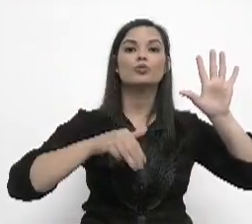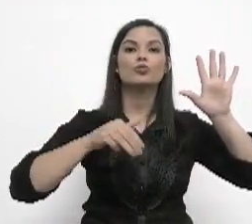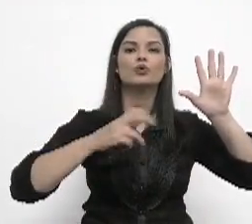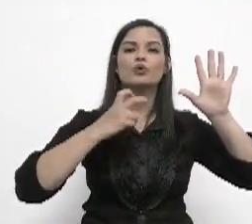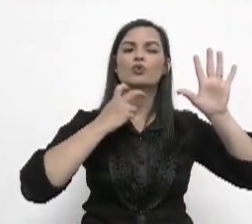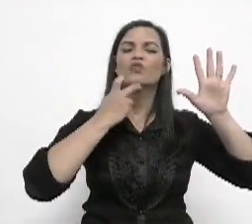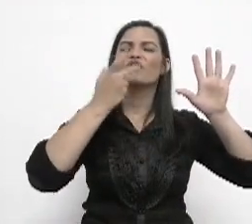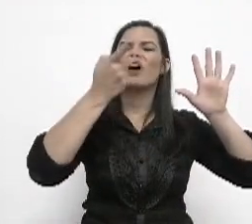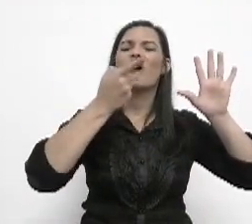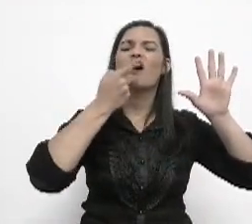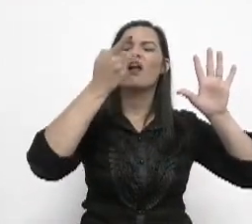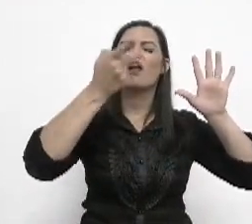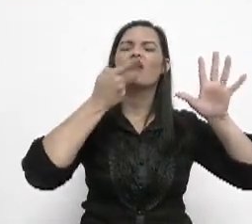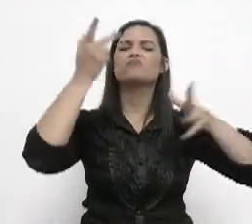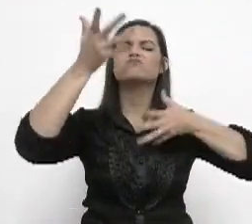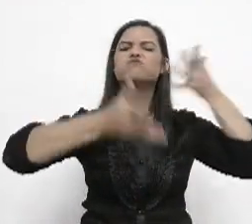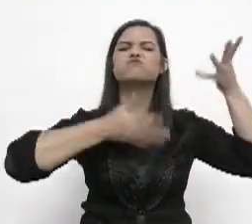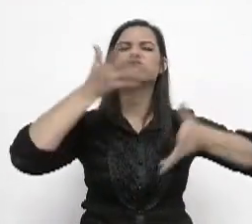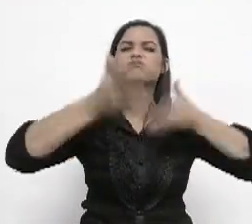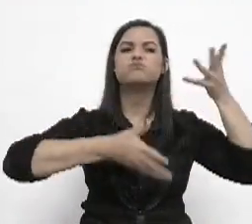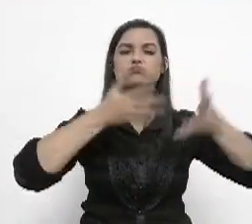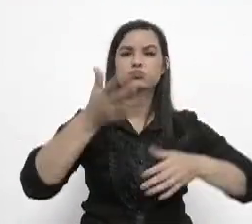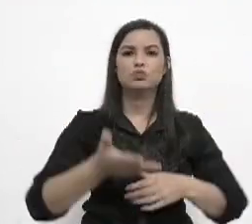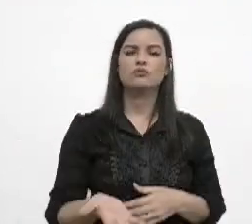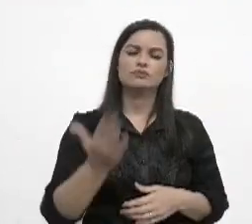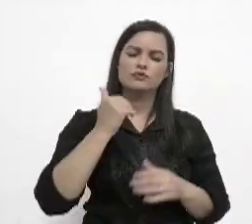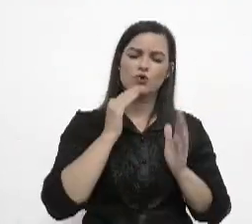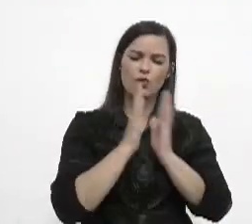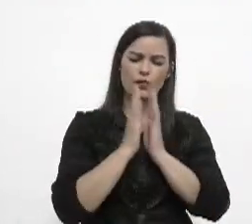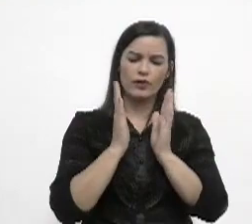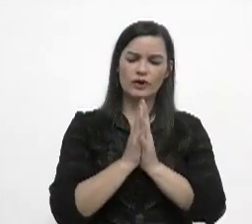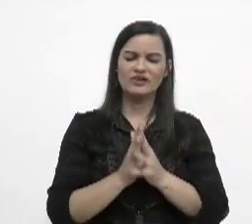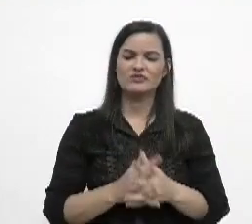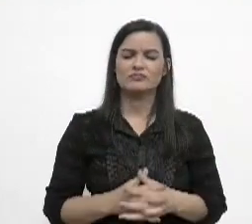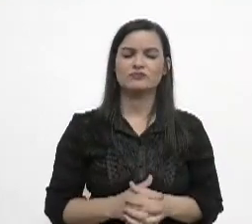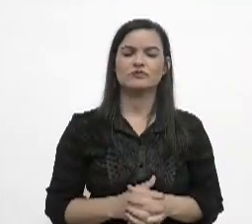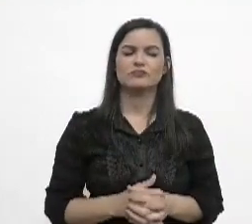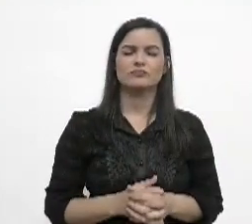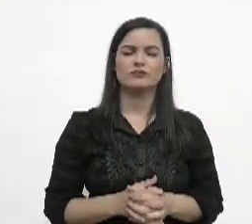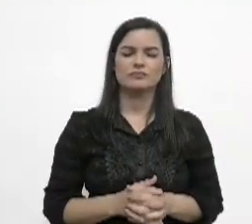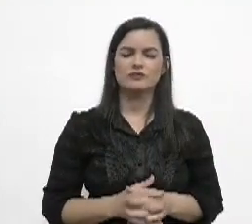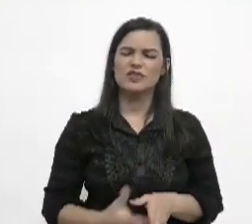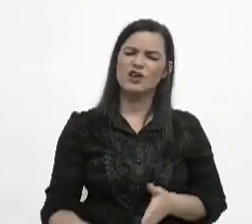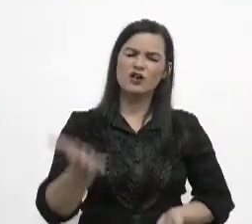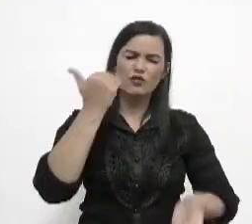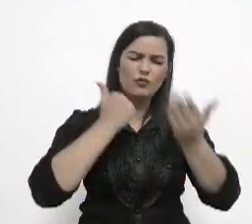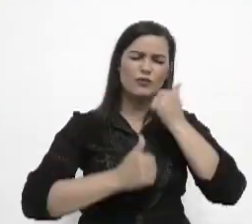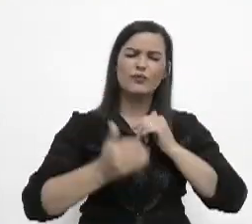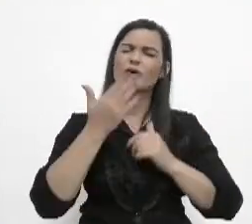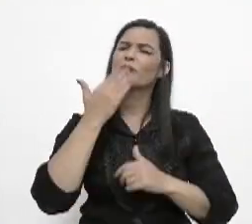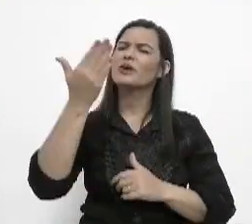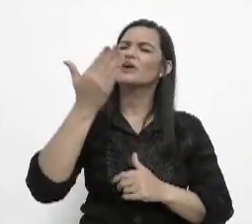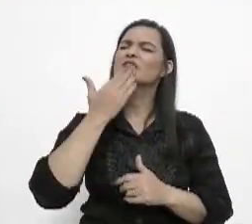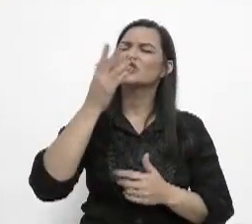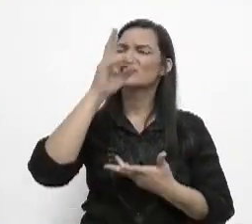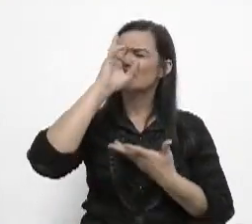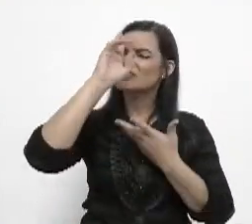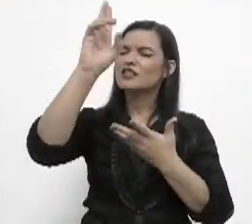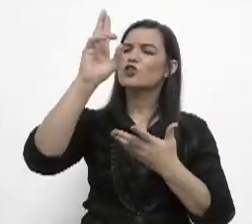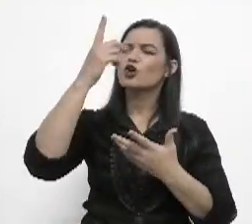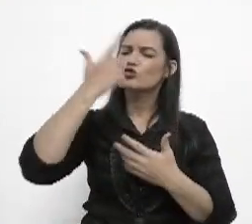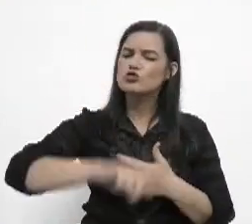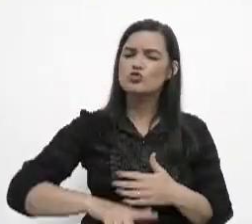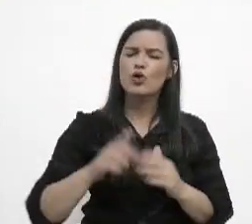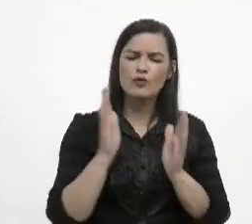para clamarmos a Deus. Oremos. 우리 주여 한번 큰 소리를 부르고 기도합시다. Vamos clamar uma vez pelo Senhor em alta voz. Vamos orar